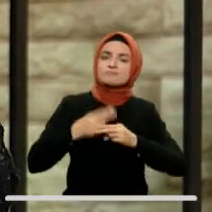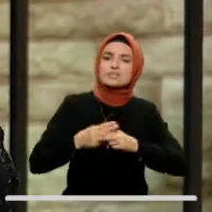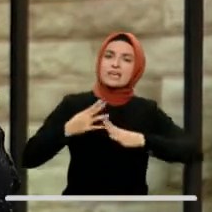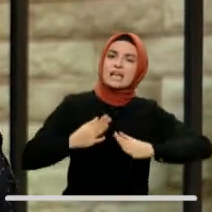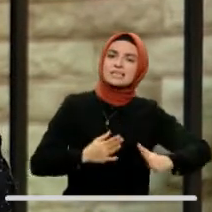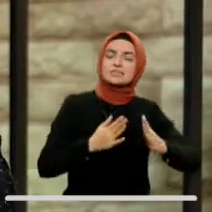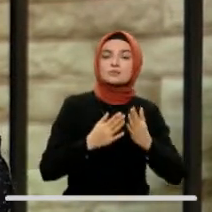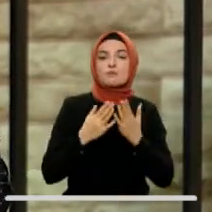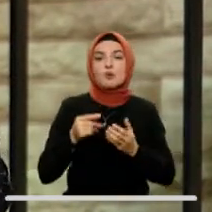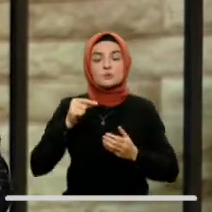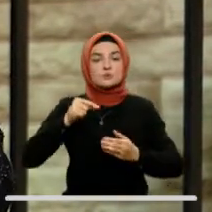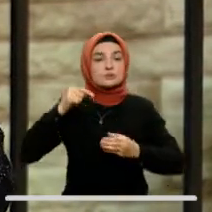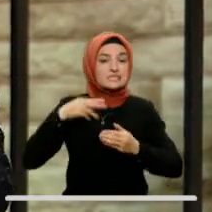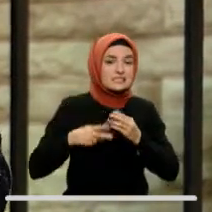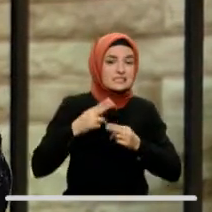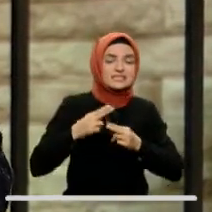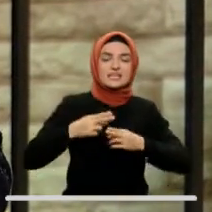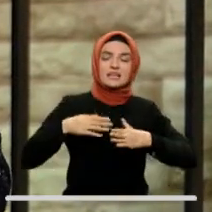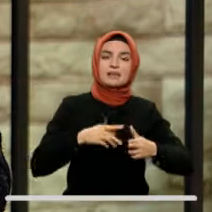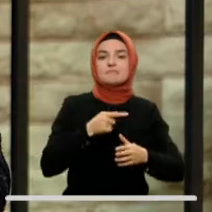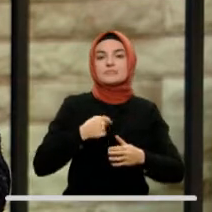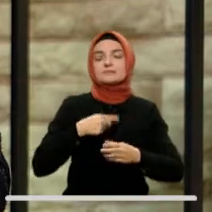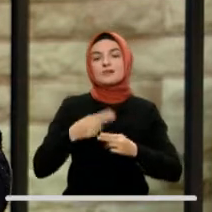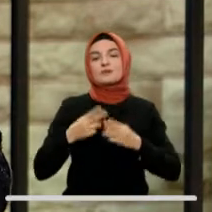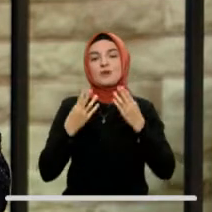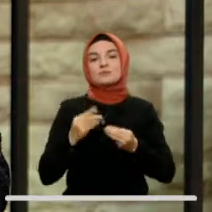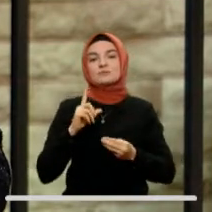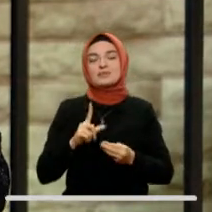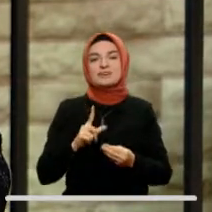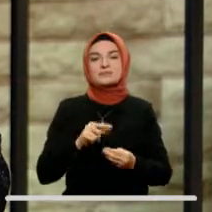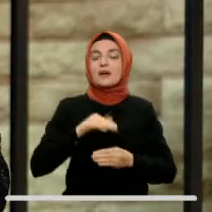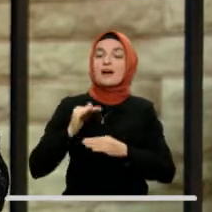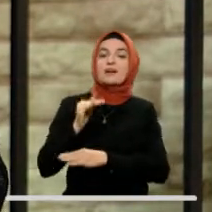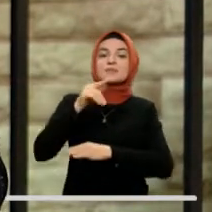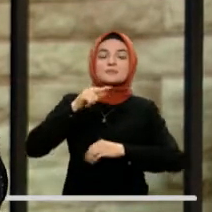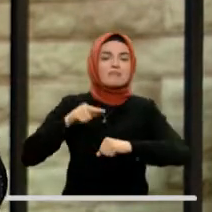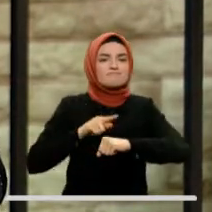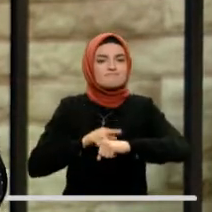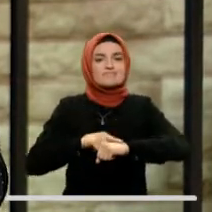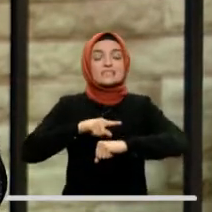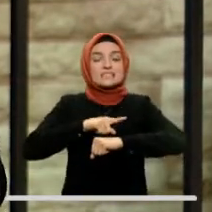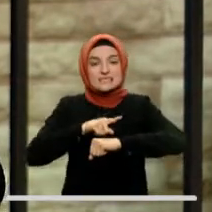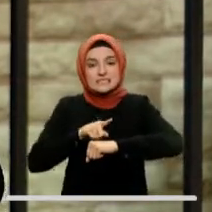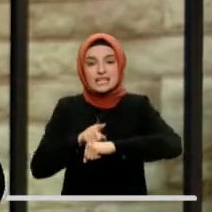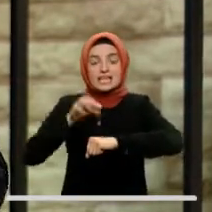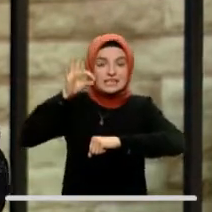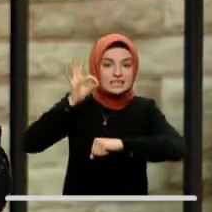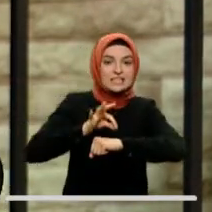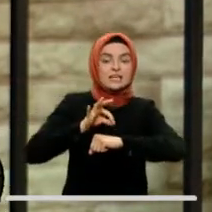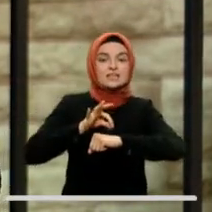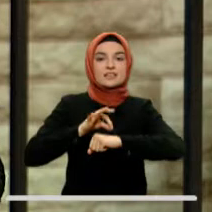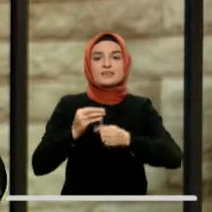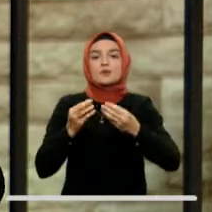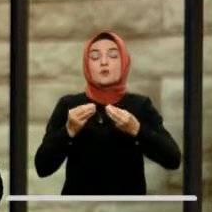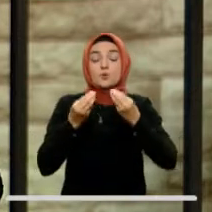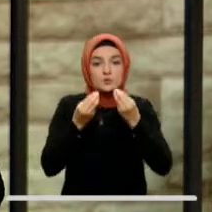çok hızlı geçen nokta içinde de bizim de hızlı olmamız gerekiyor. Yani hayatımızın her anı, her saniyesini, her dakikasını böyle çok